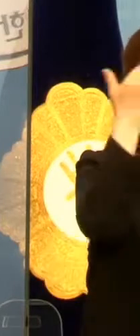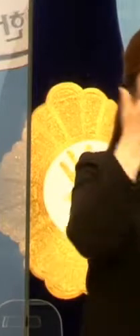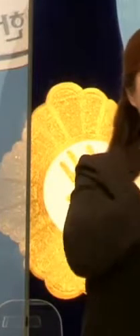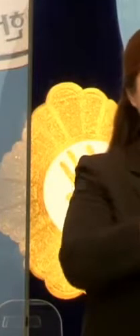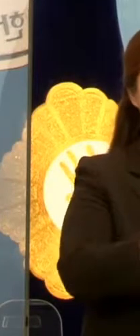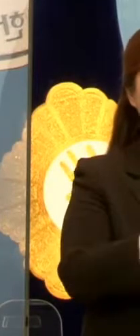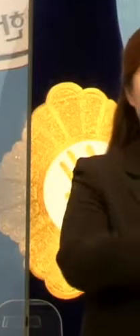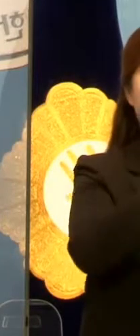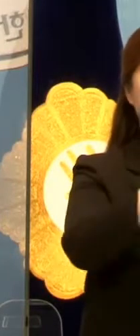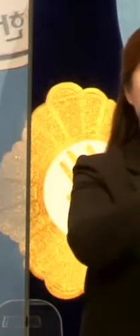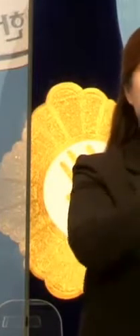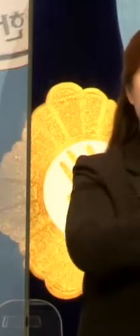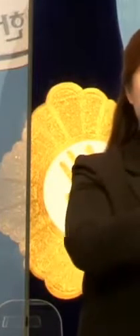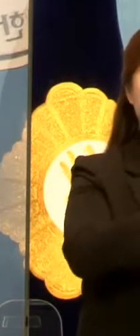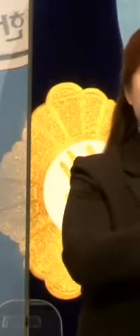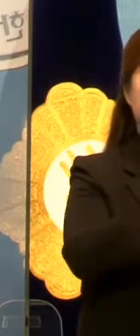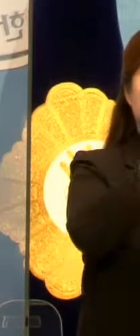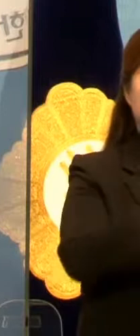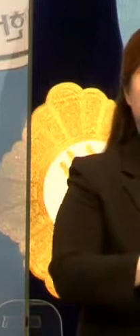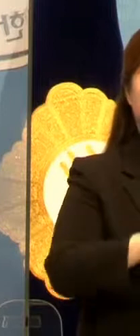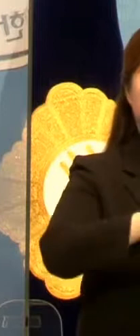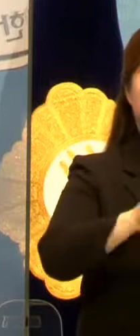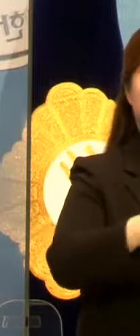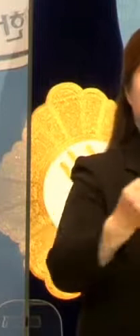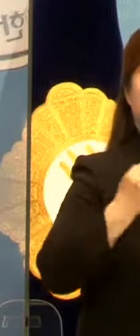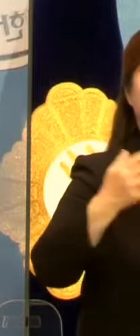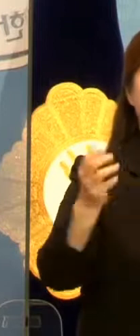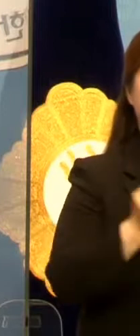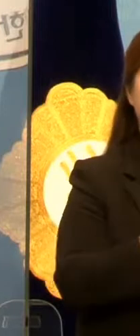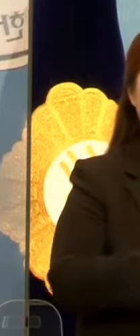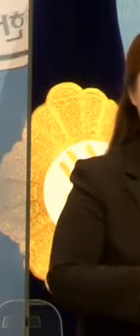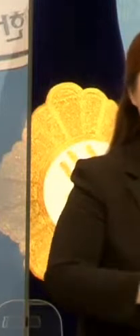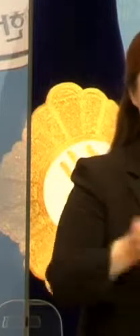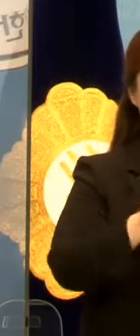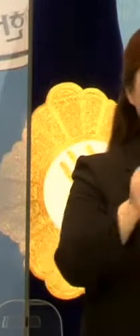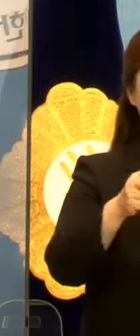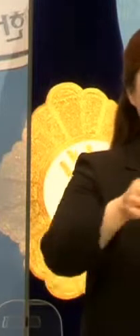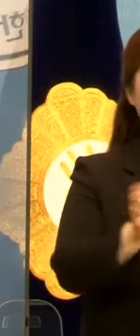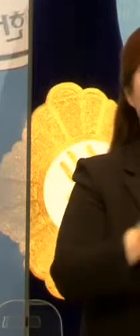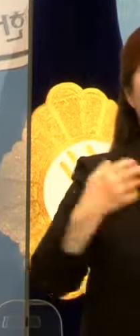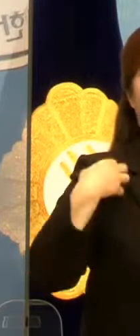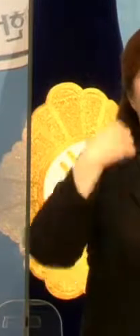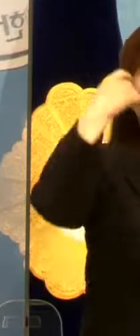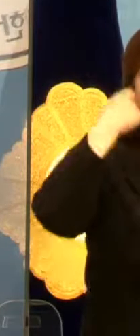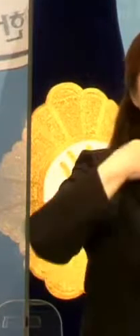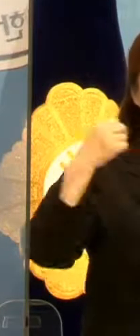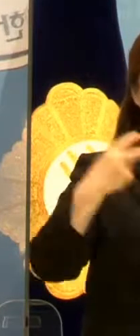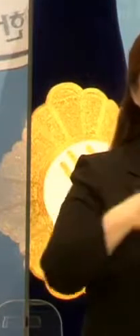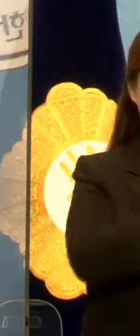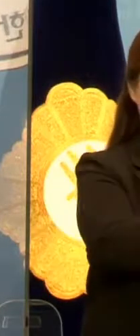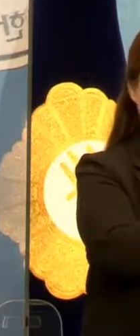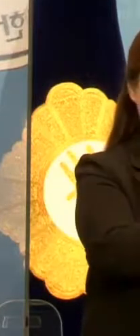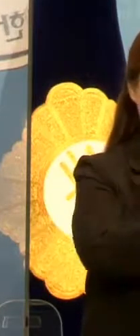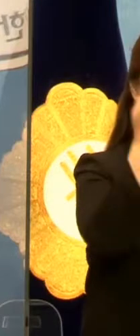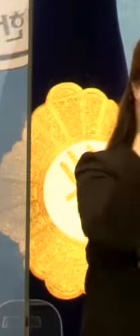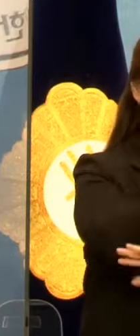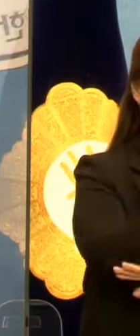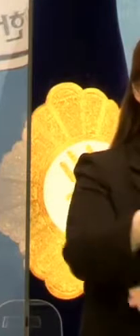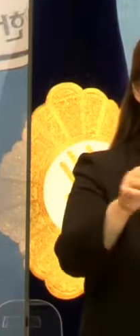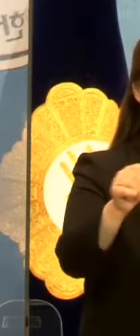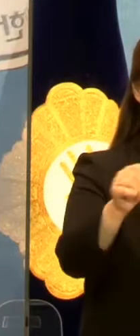사회 문제에 대해 기민한 대응력을 확보 하겠읍니다 그리고 집권여당의 책임감 그리고 유능 암을 바탕으로